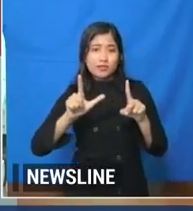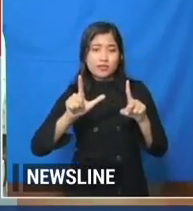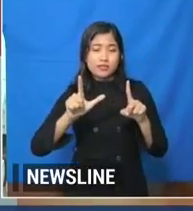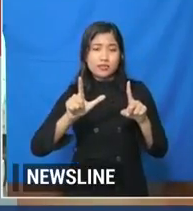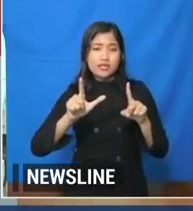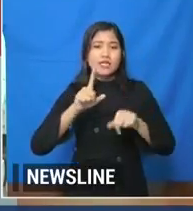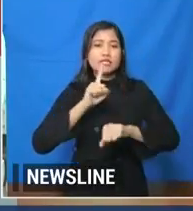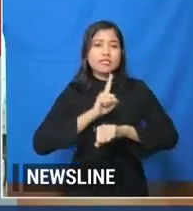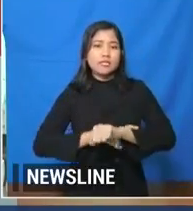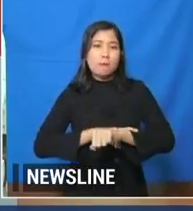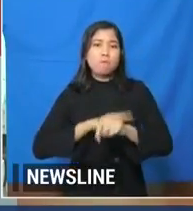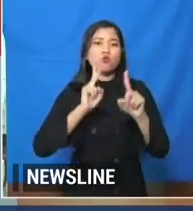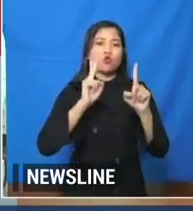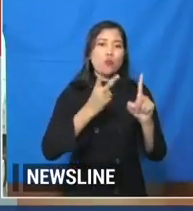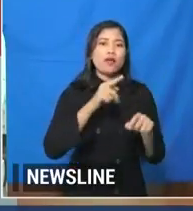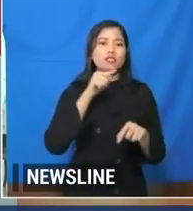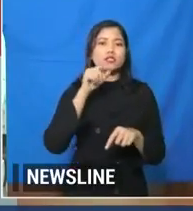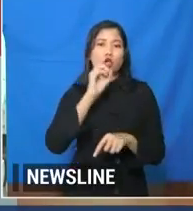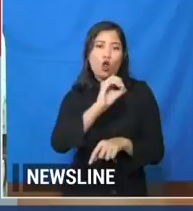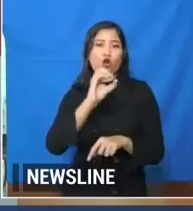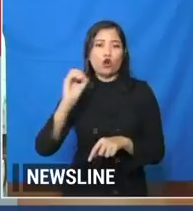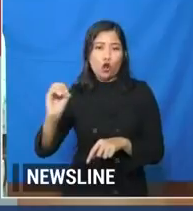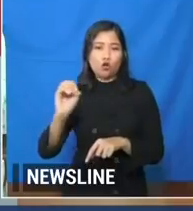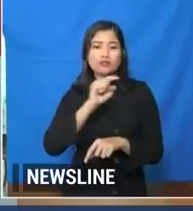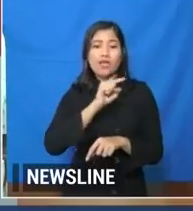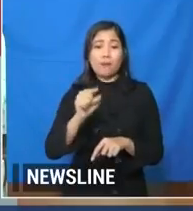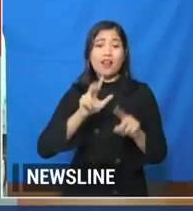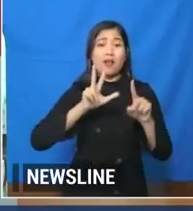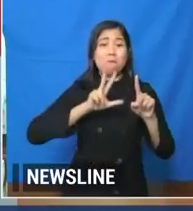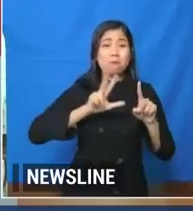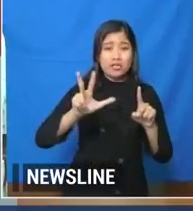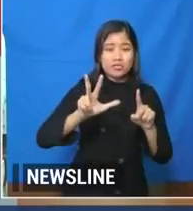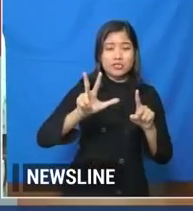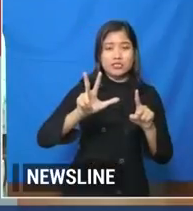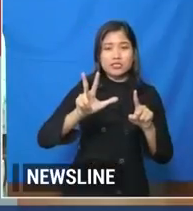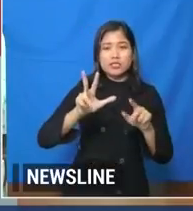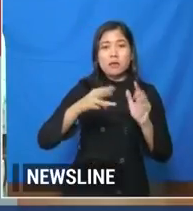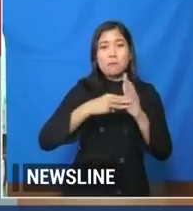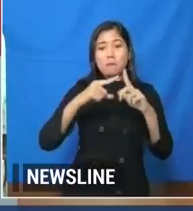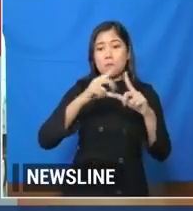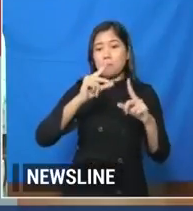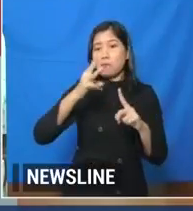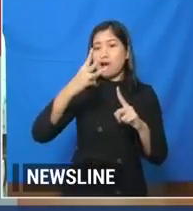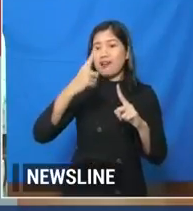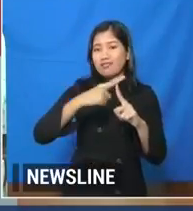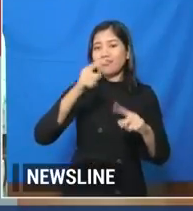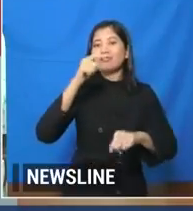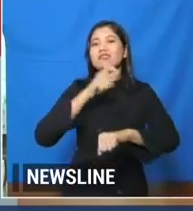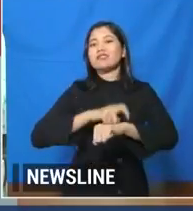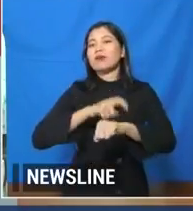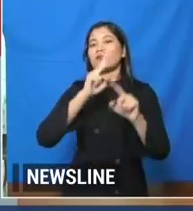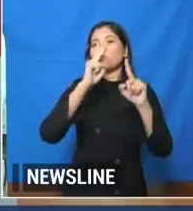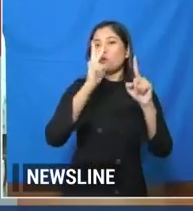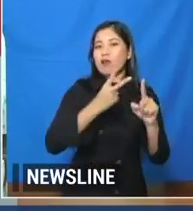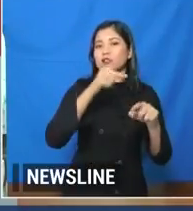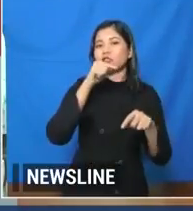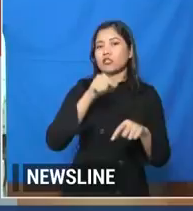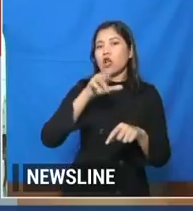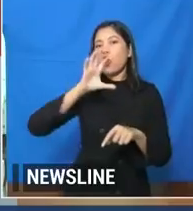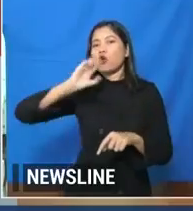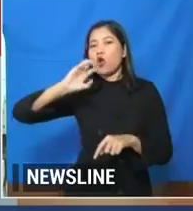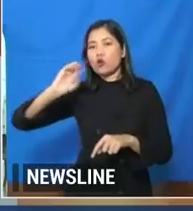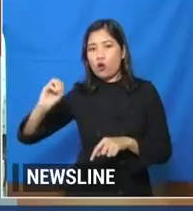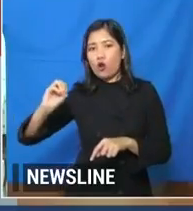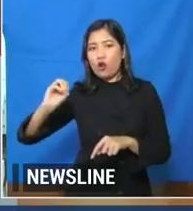17-12-2018 nggal 18 Mar 2012 00 ini pelaporan Kami memang menggunakan